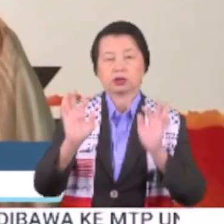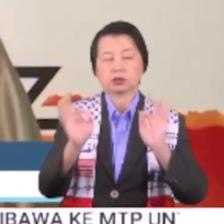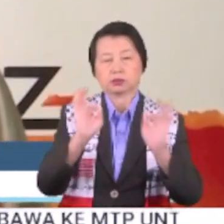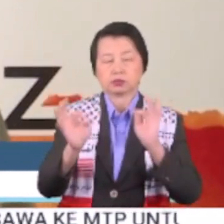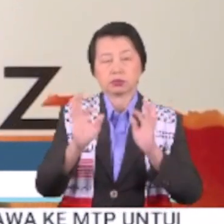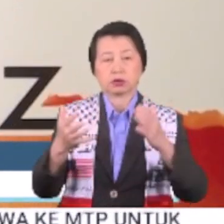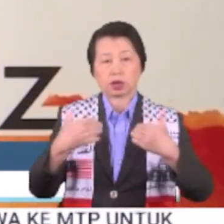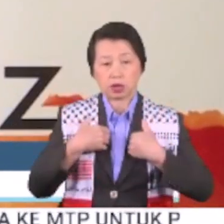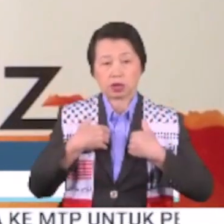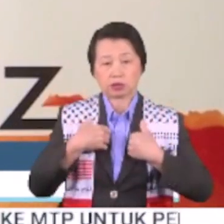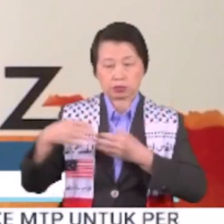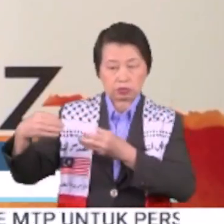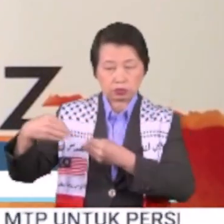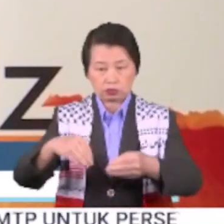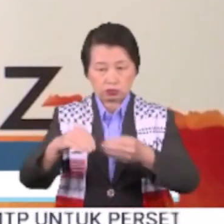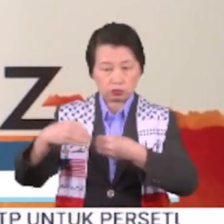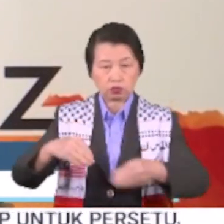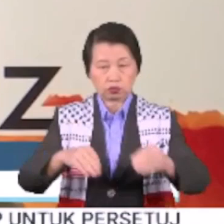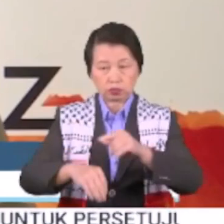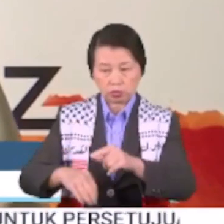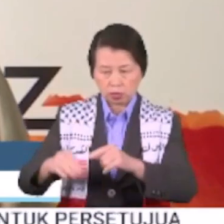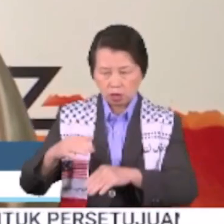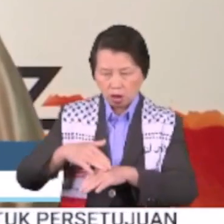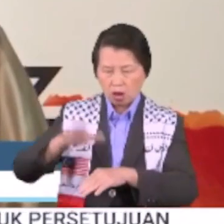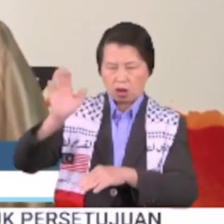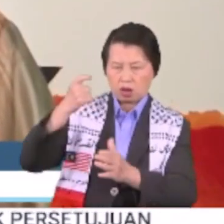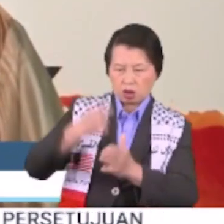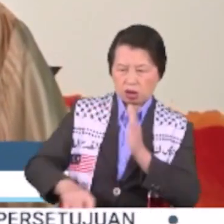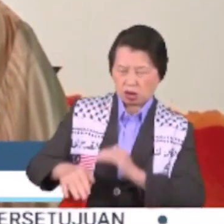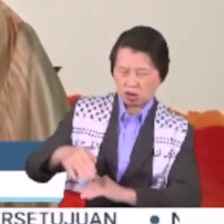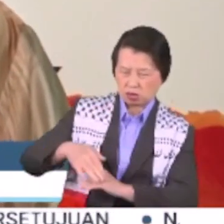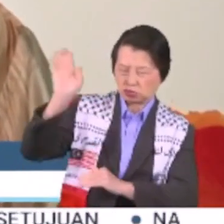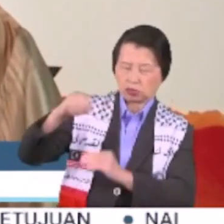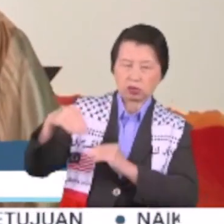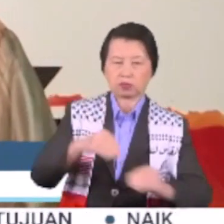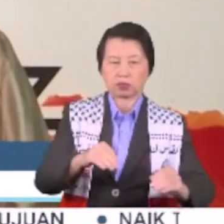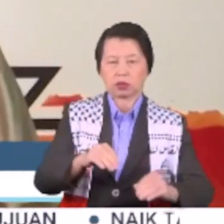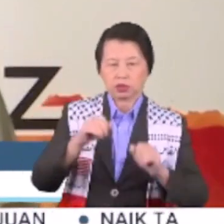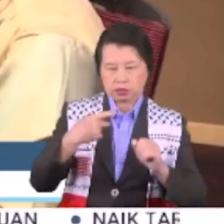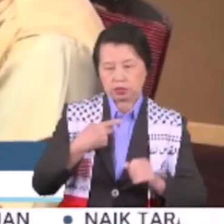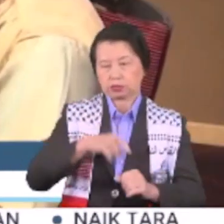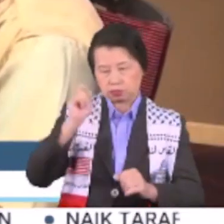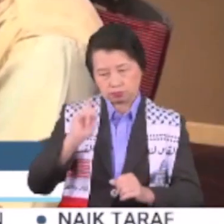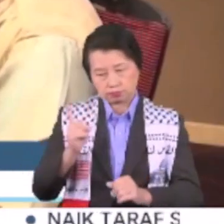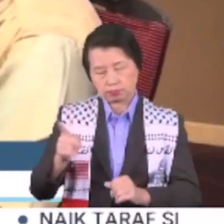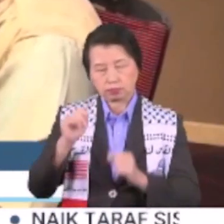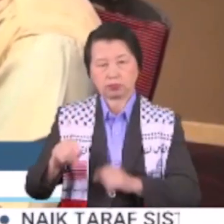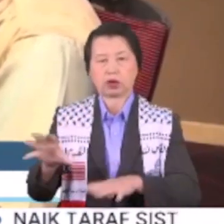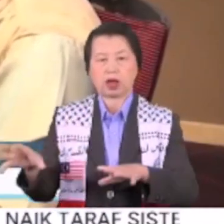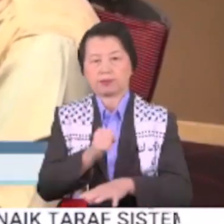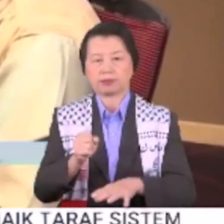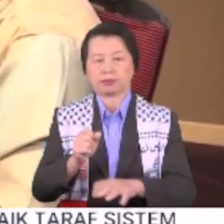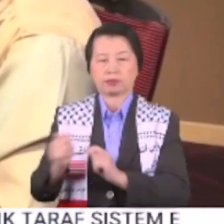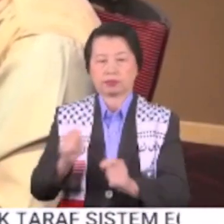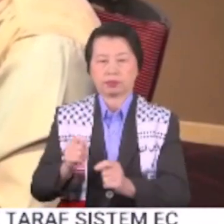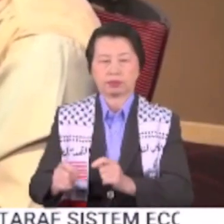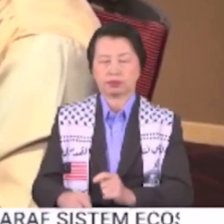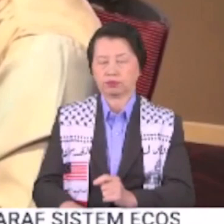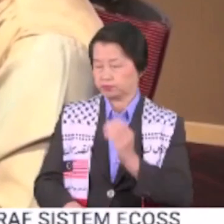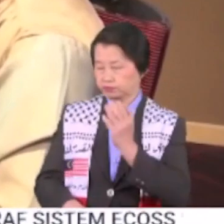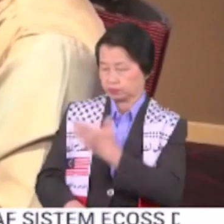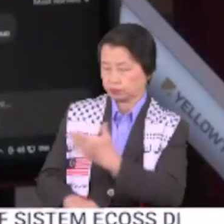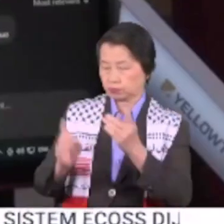ada penjualan yang berlebihan harganya kita boleh ambil tindakanlah beliau